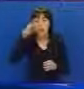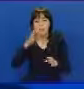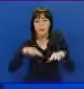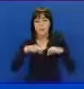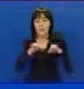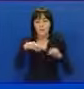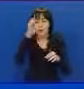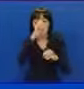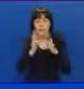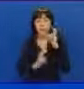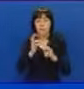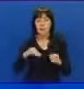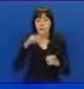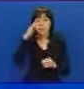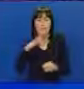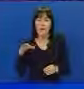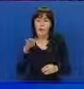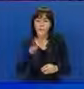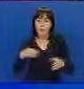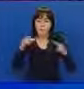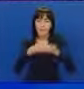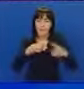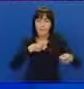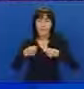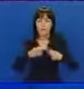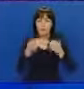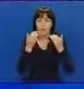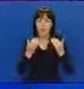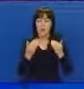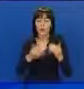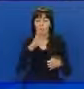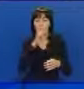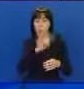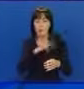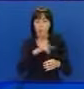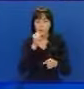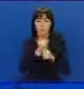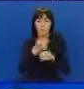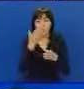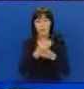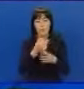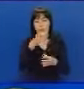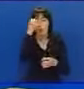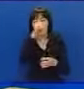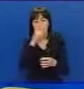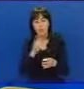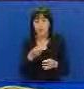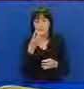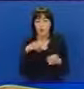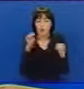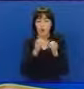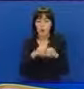мемлекеттік кәсіпорны оңтүстік Қазақстан облыстық филиалын басқарған ол бүгінде бейнетінің зейнетін көріп отыр. 3 жылдан тараған 10 немеренің